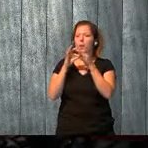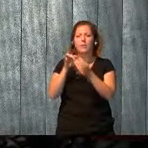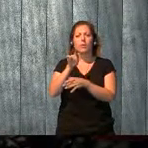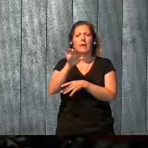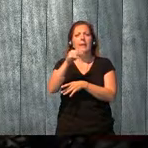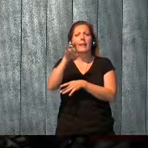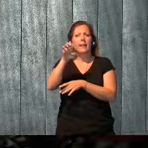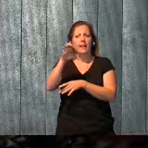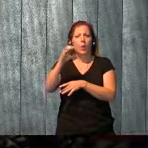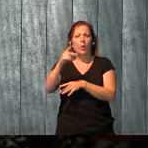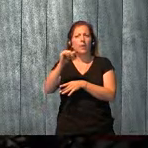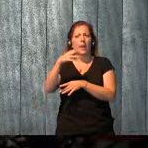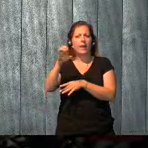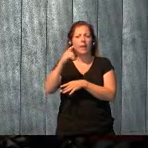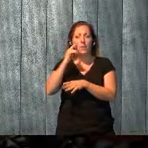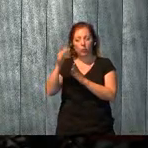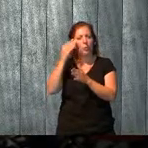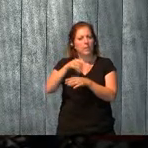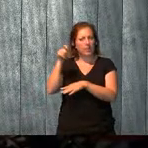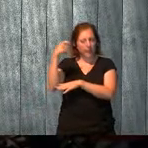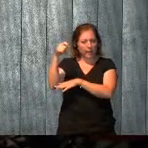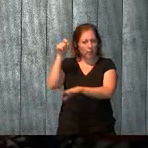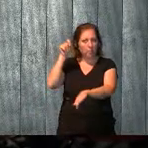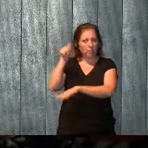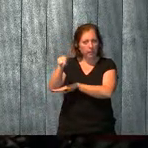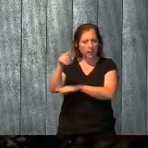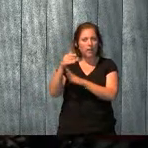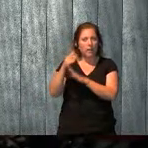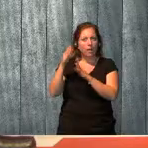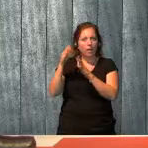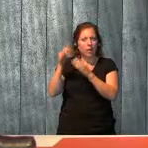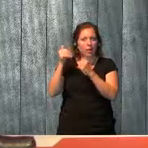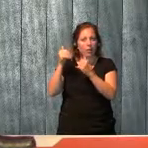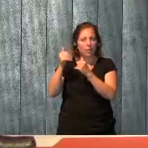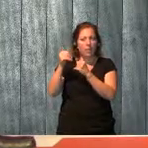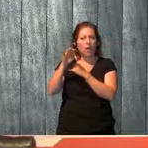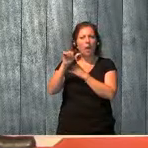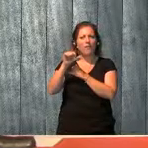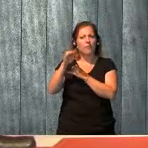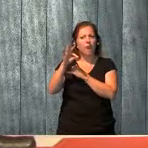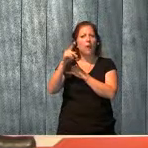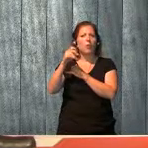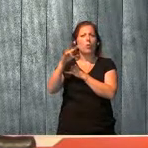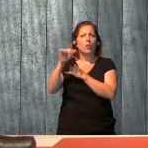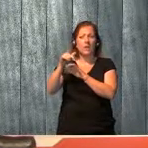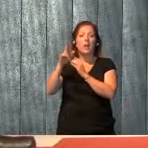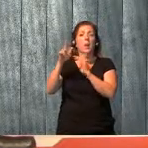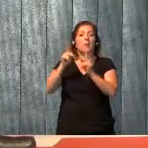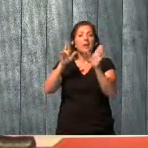aussi que le président de Guinée-Conakry, Alpha Condé, envisage peut-être de se représenter aux